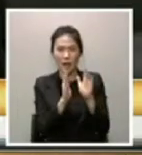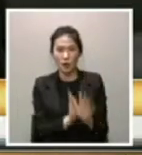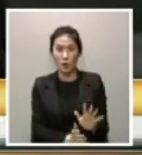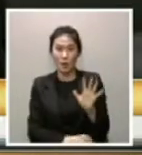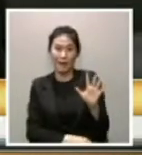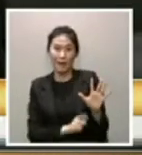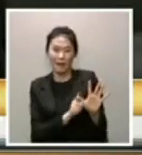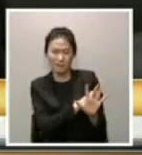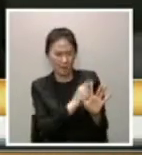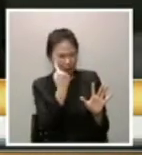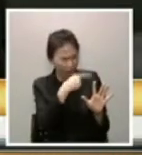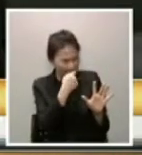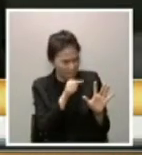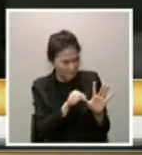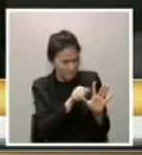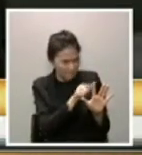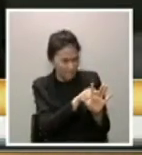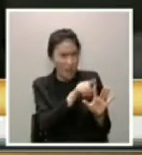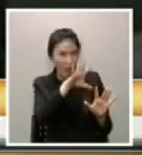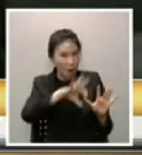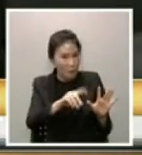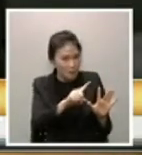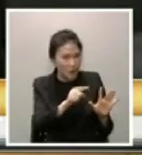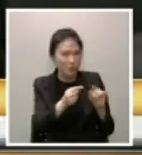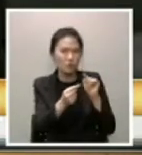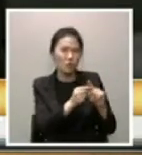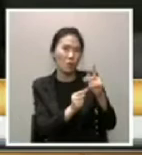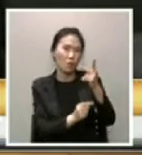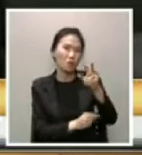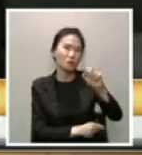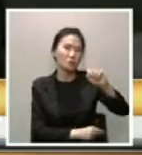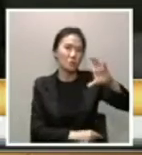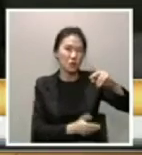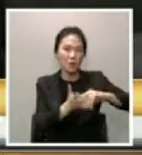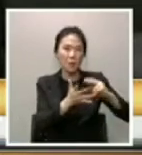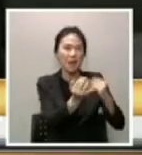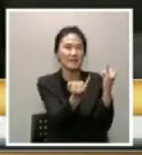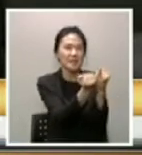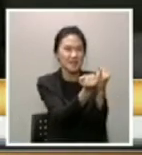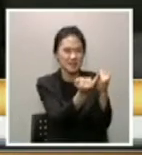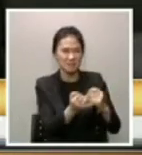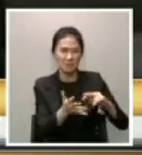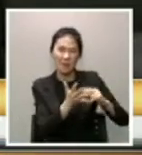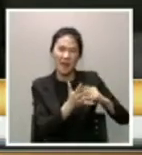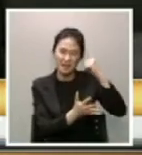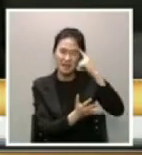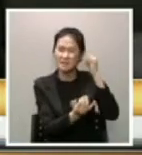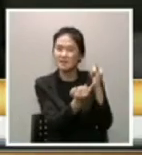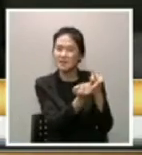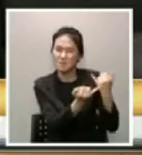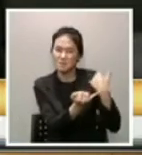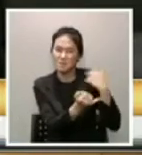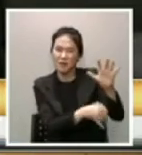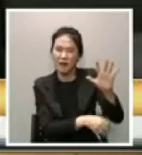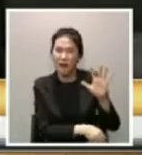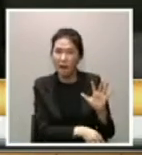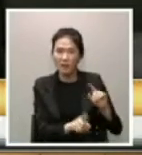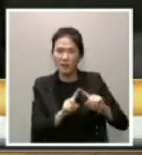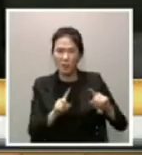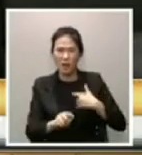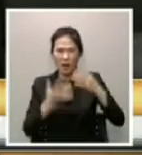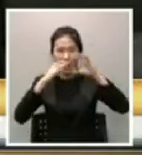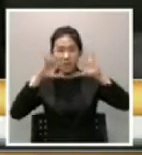หลือเนี่ยครับล้วนมีที่มาที่ยึดโยงกับคสช.ทั้งสิ้นไม่ทางใดก็ทางหนึ่งถึงแม้ว่ารัฐบาลจะอ้